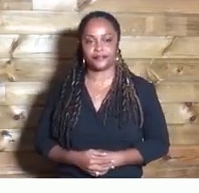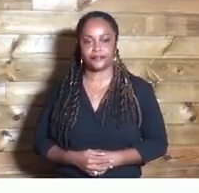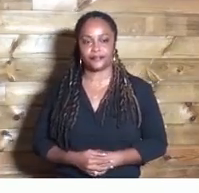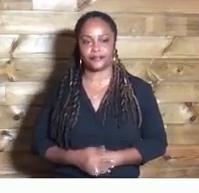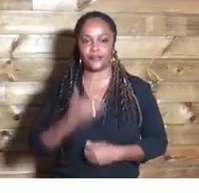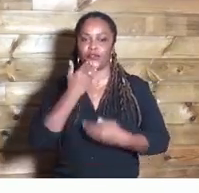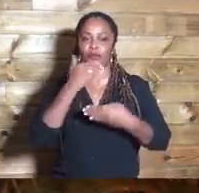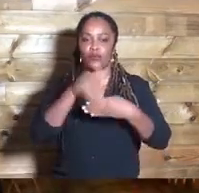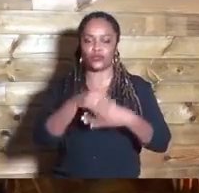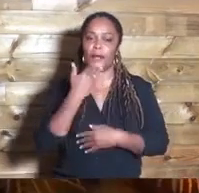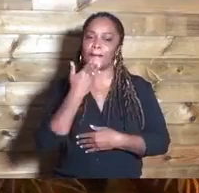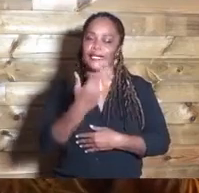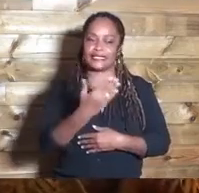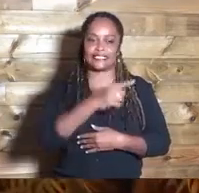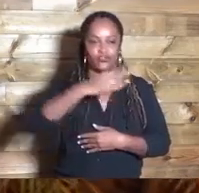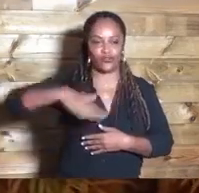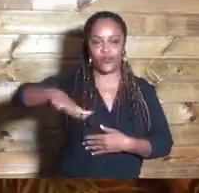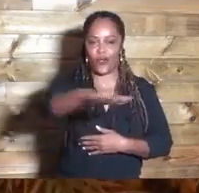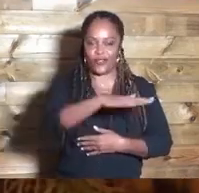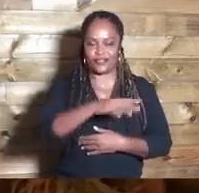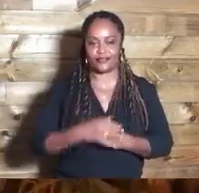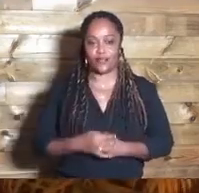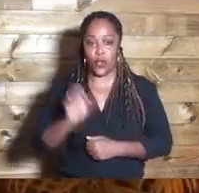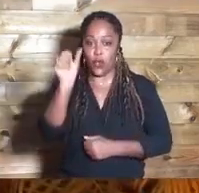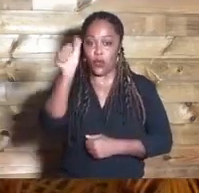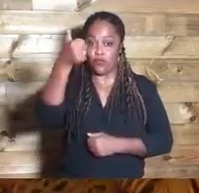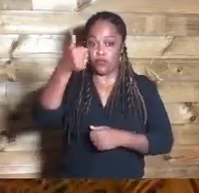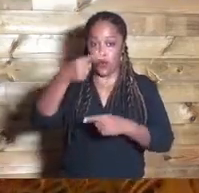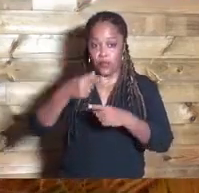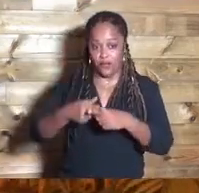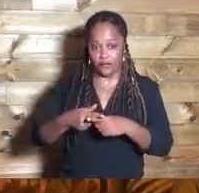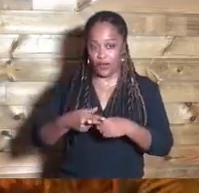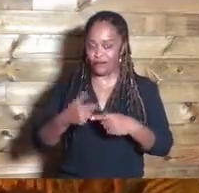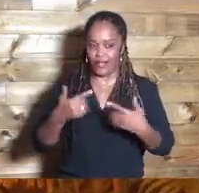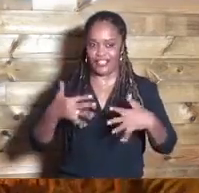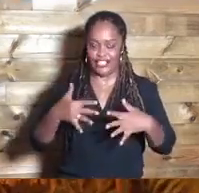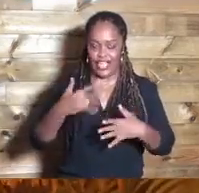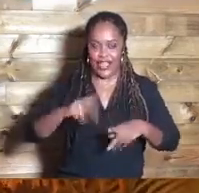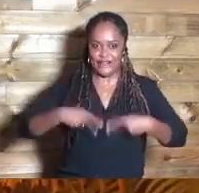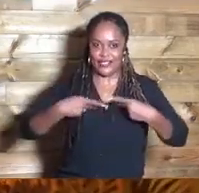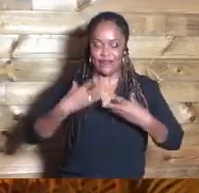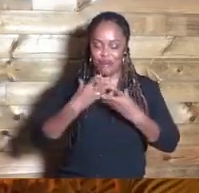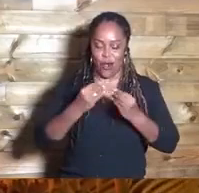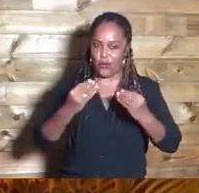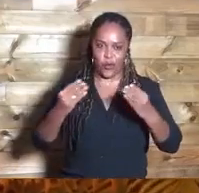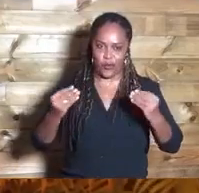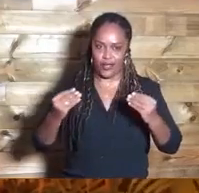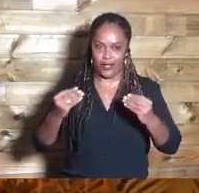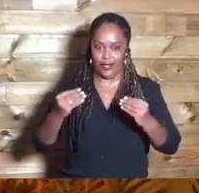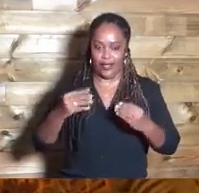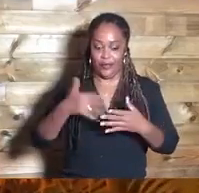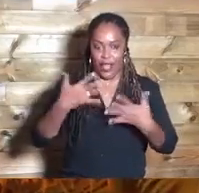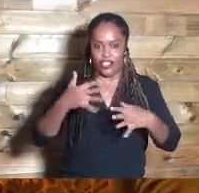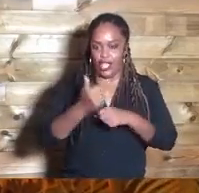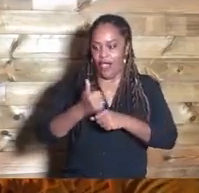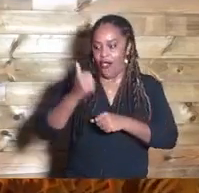Bonsoir, merci tout le monde. Alors, c'est la première fois que je fais un truc. J'ai fait l'eau, putain, viens, moi. Mais si on m'avait dit il y a un